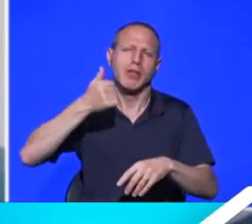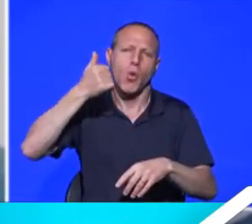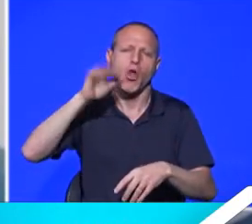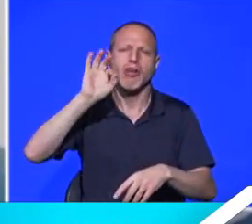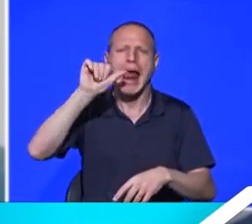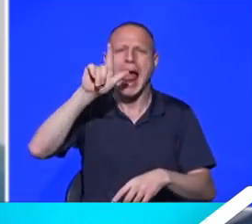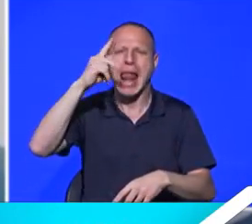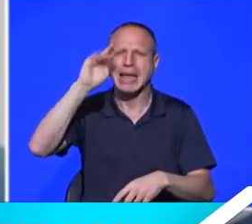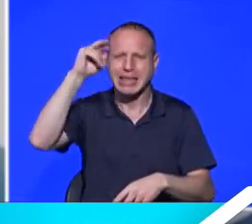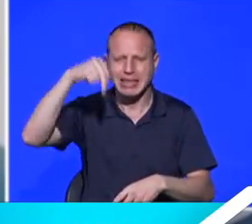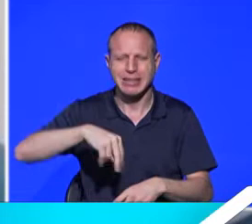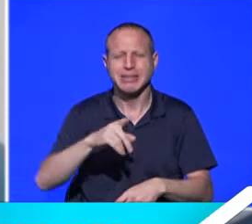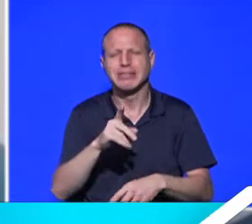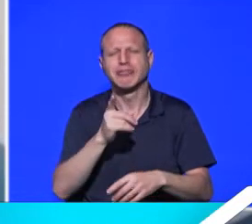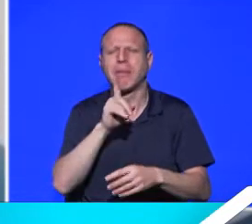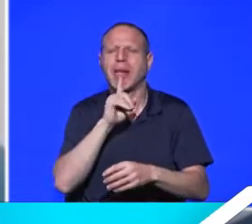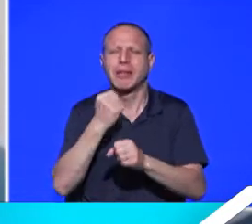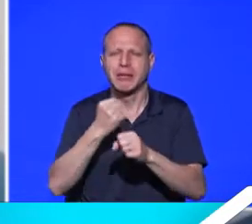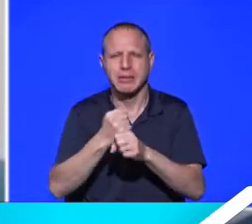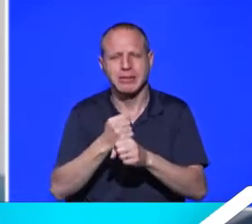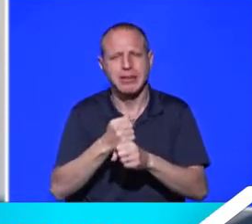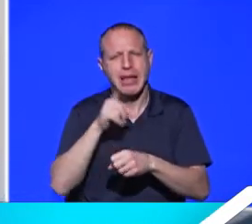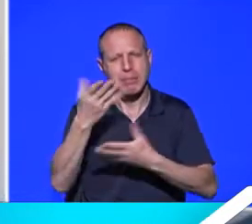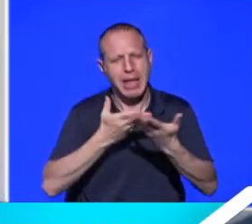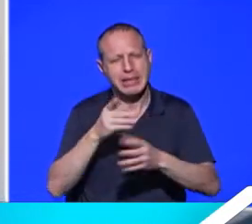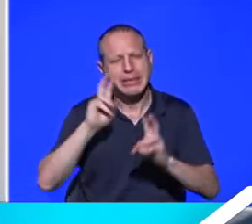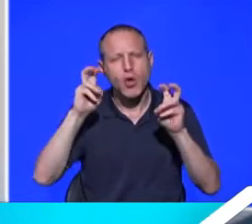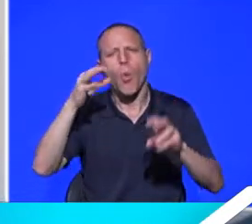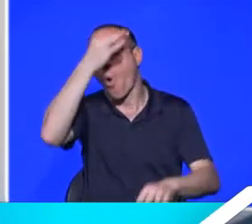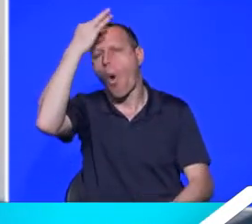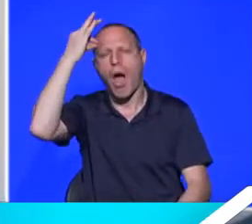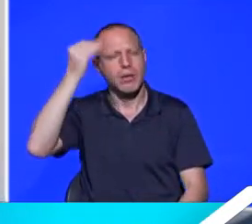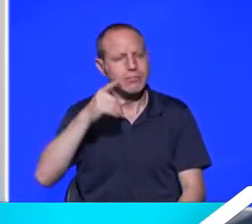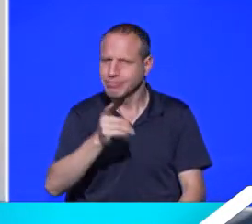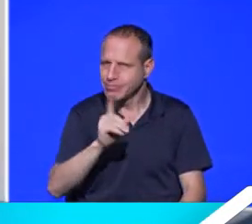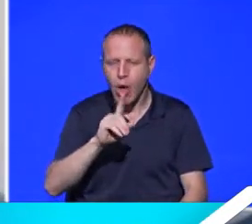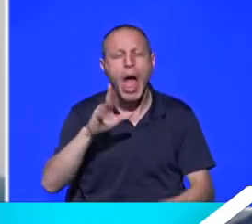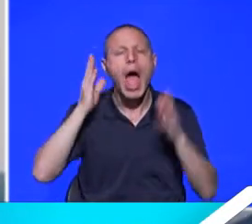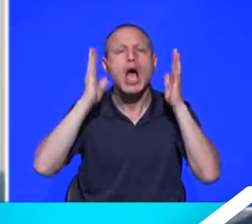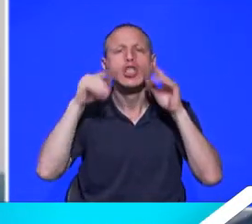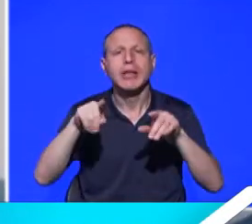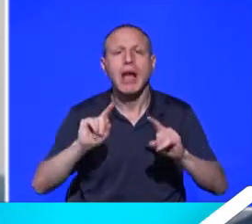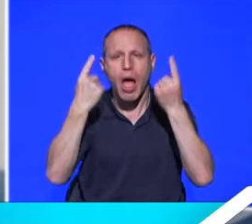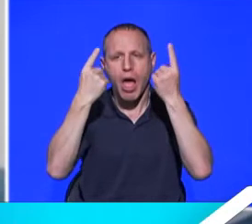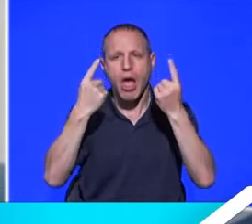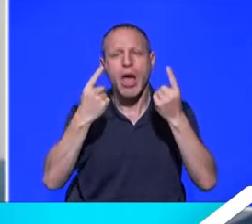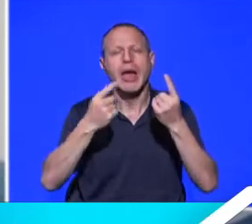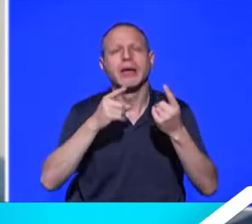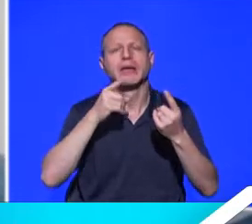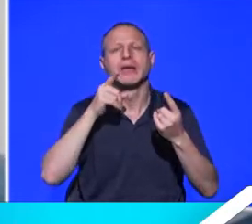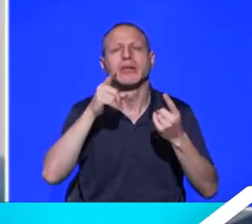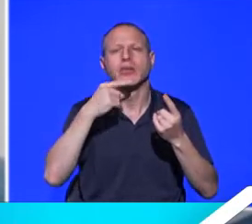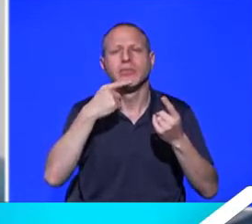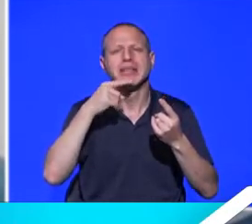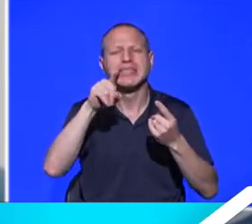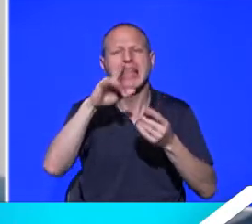היא מתייחס לעניין הזה כאל גזירת גורל, ולא ככה צריך להתייחס לזה. הרי האסון הזה התרחש, יש הטוענים שהתרחש במרחק של 50